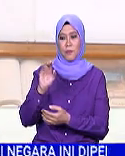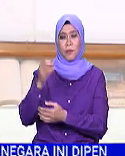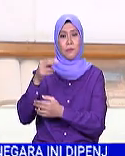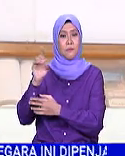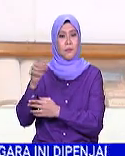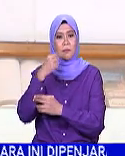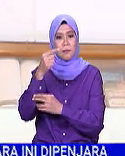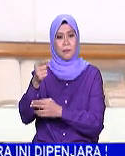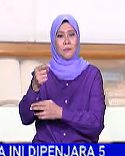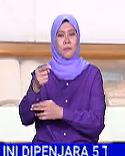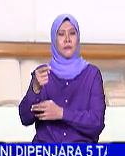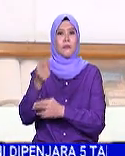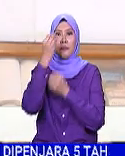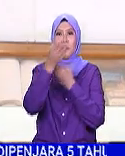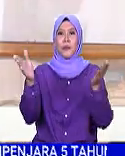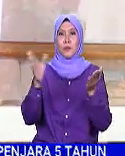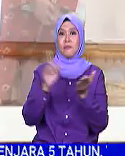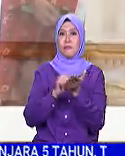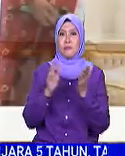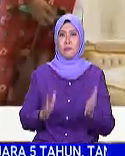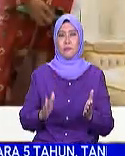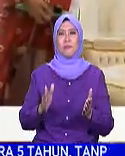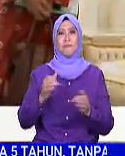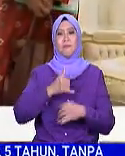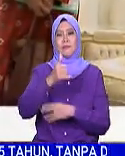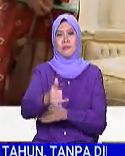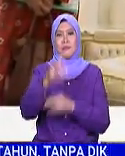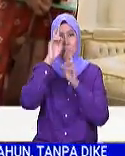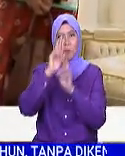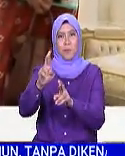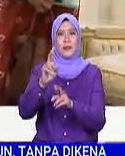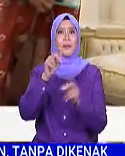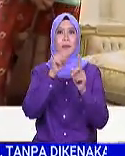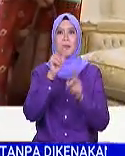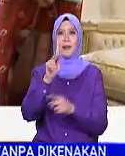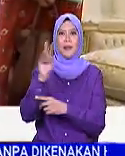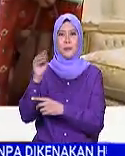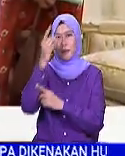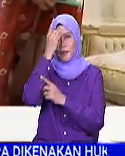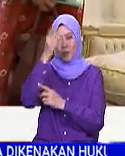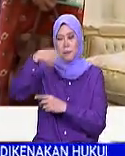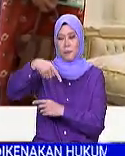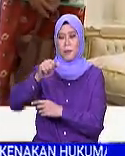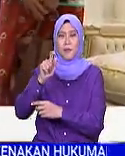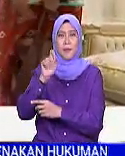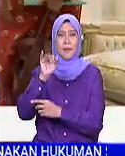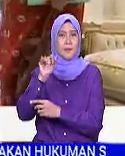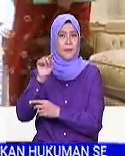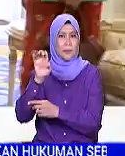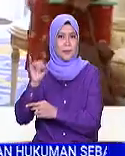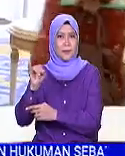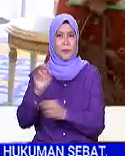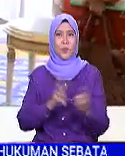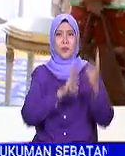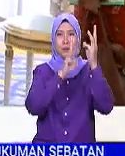Mohammed memberitahu demikian kepada pemerintah selepas mengadakan kunjungan hormat terhadap ketua menteri dato' patinggi Abang Johor itu nopeng di